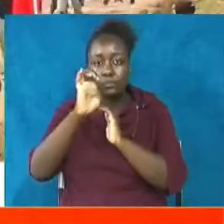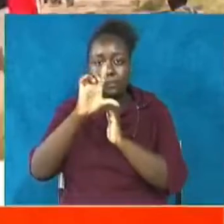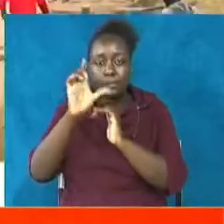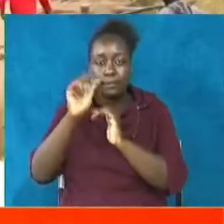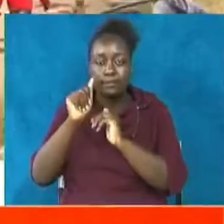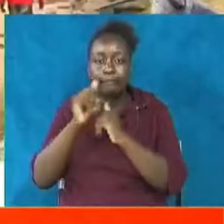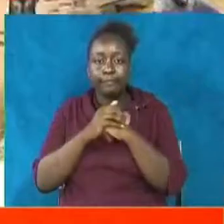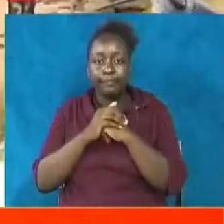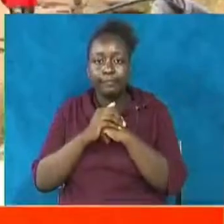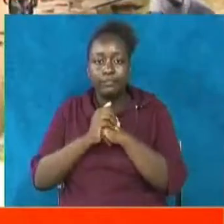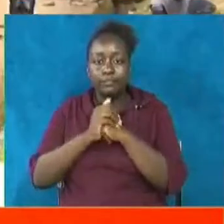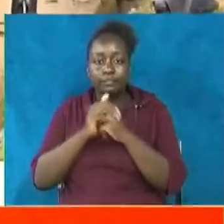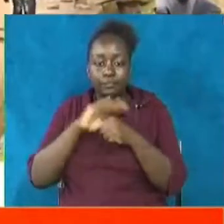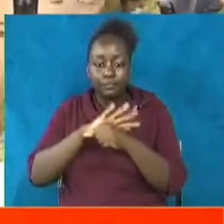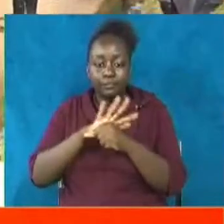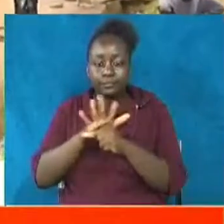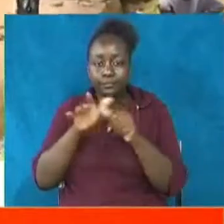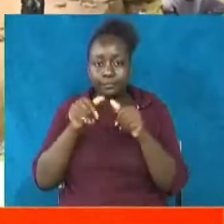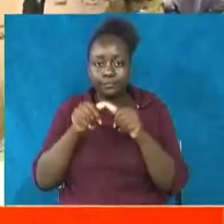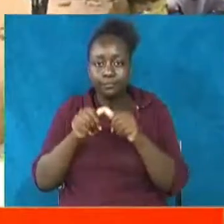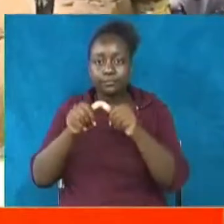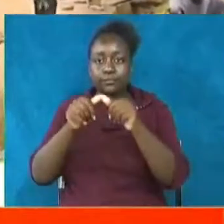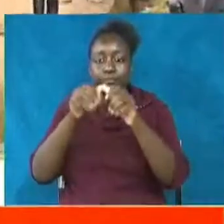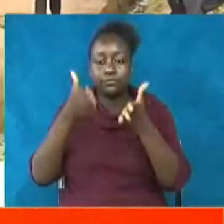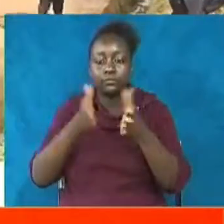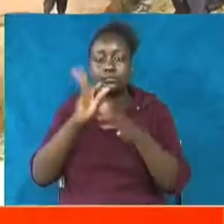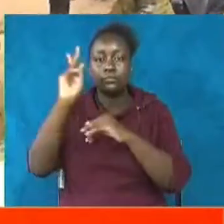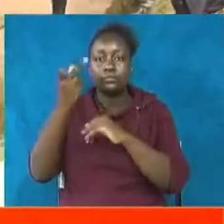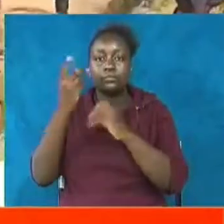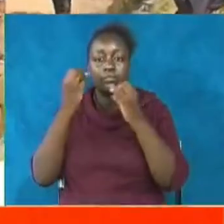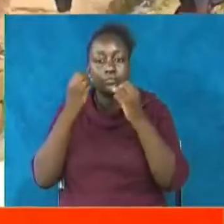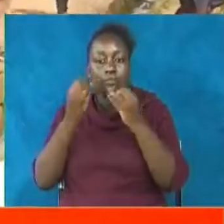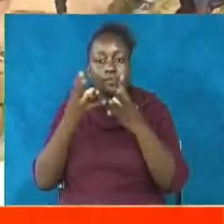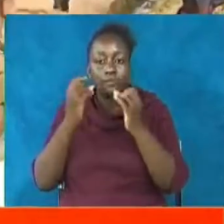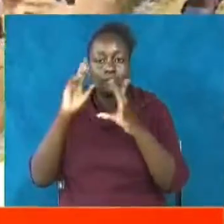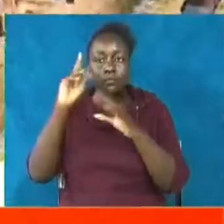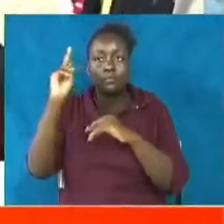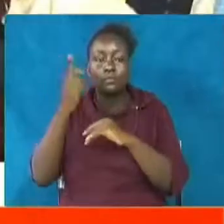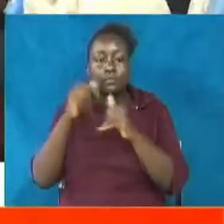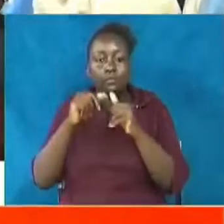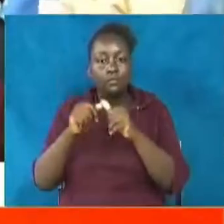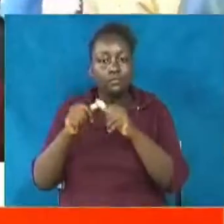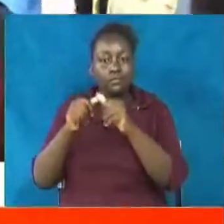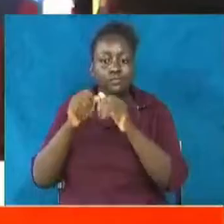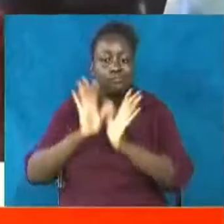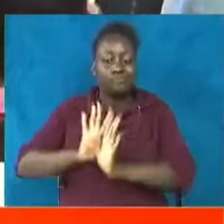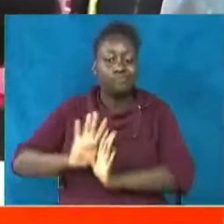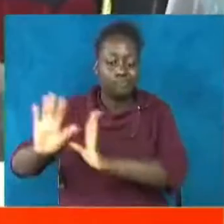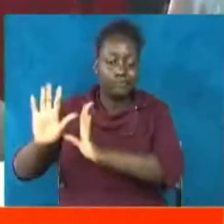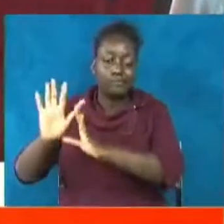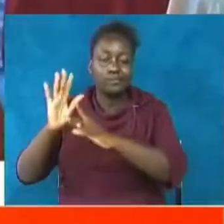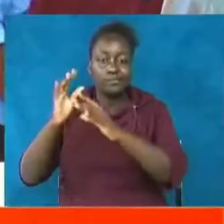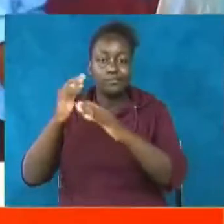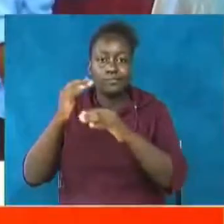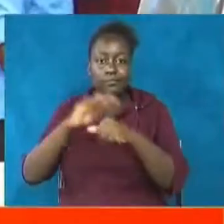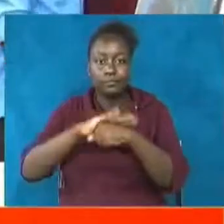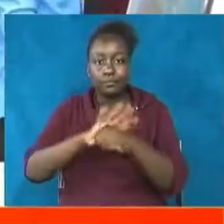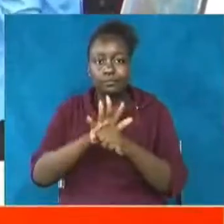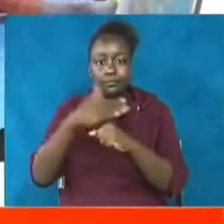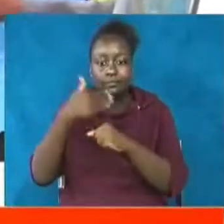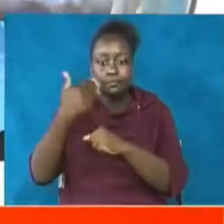Visa vya virusi vya corona vikizidi kuongezeka humu nchini, Wakenya wengi wamezidi kupuuza makali ya janga hili. Katika ufupisho wake wa